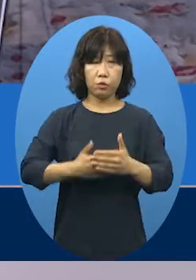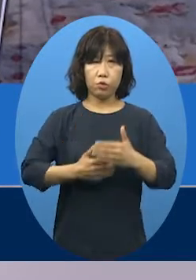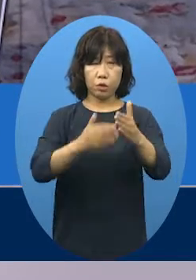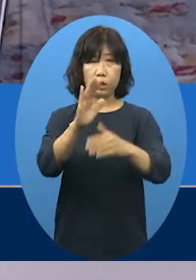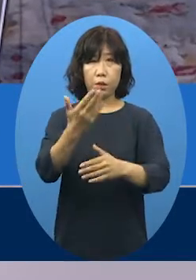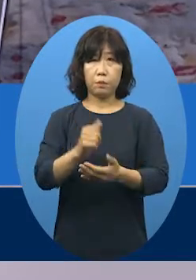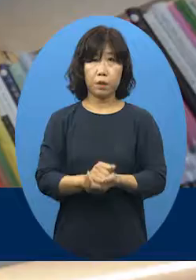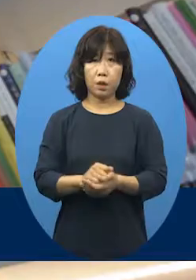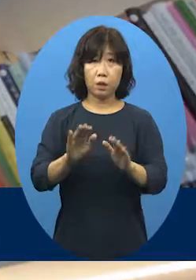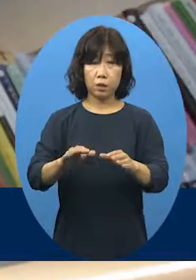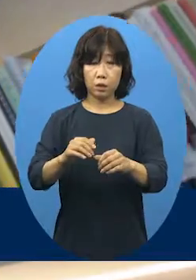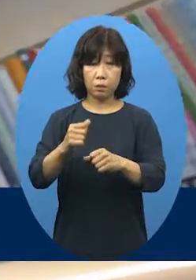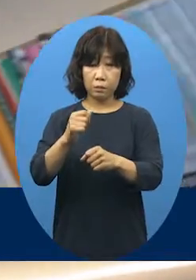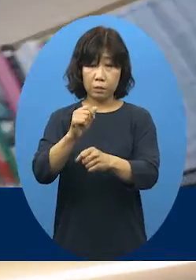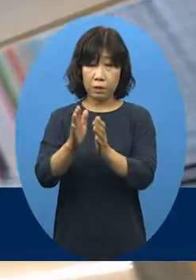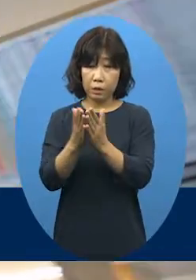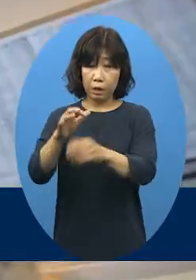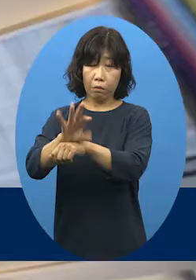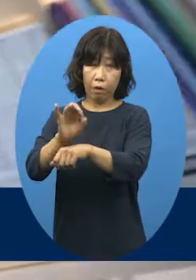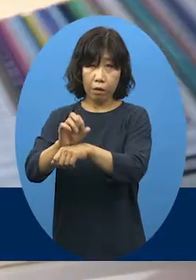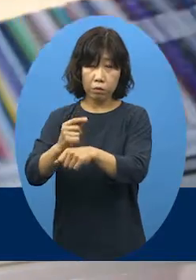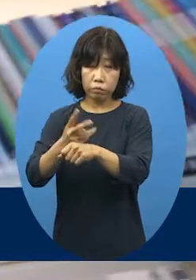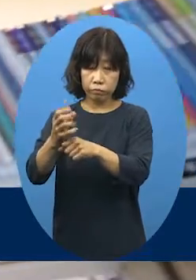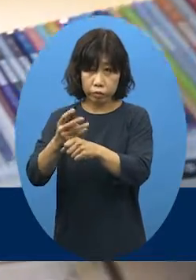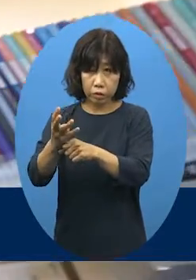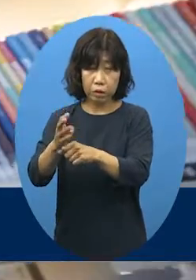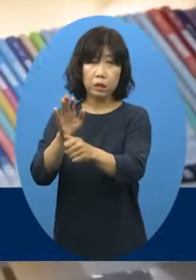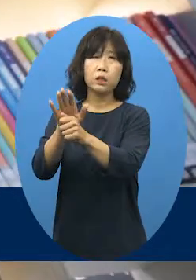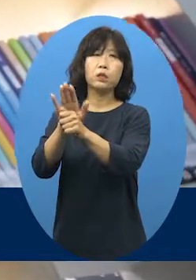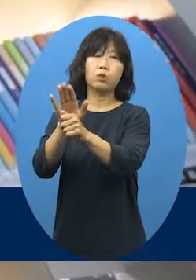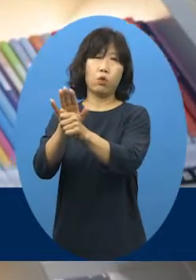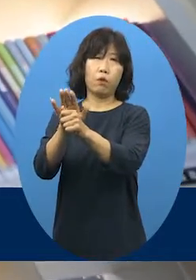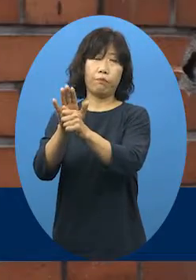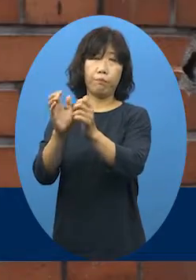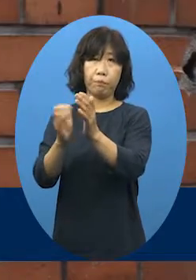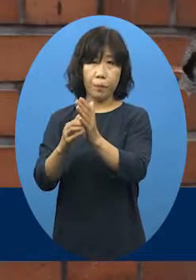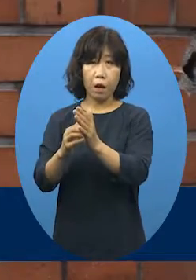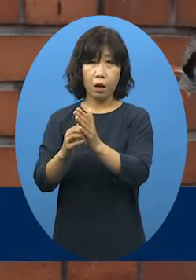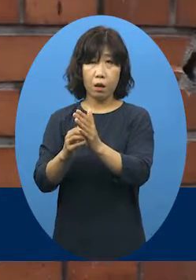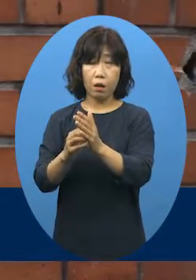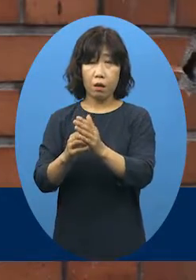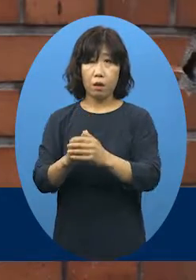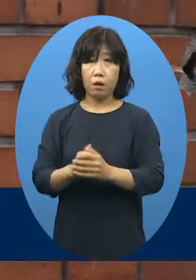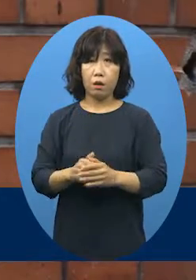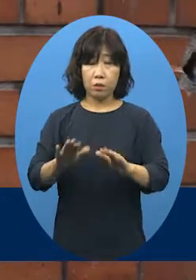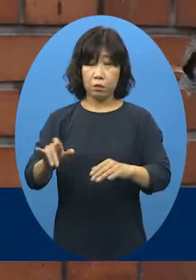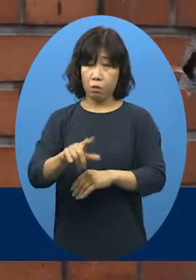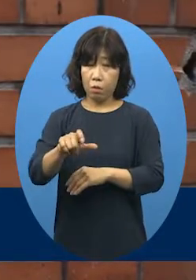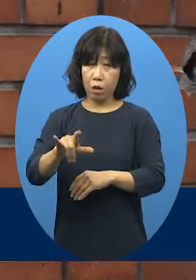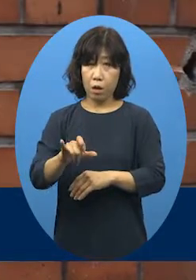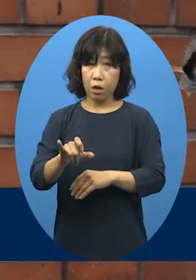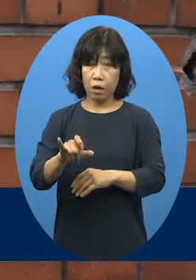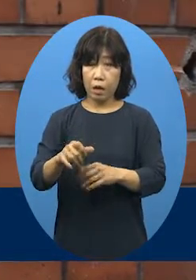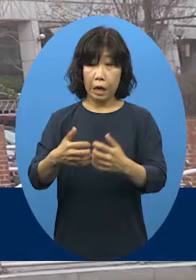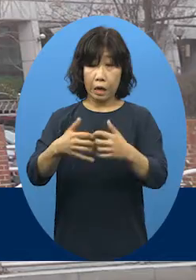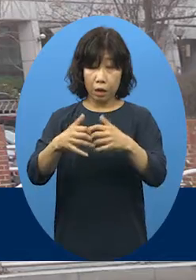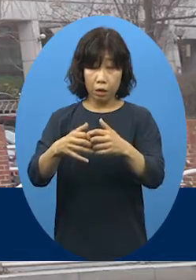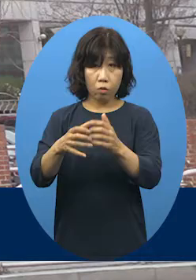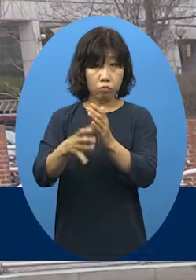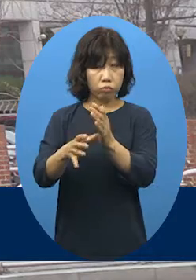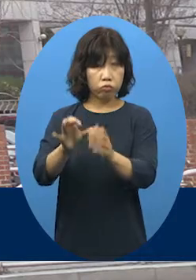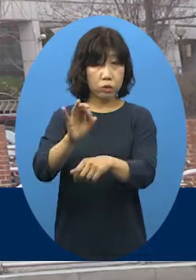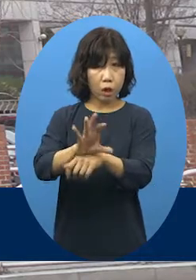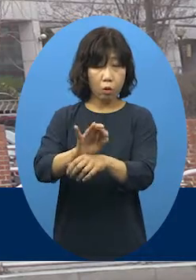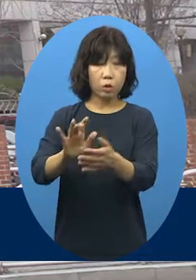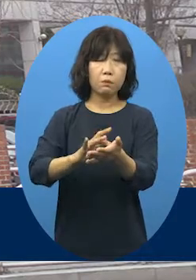추진됩니다 매년 도서 구입을 위한 교육경비 보조금을 관내 초 중 고교에 지원해온 군은 크론 알고 언